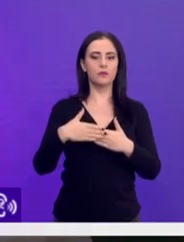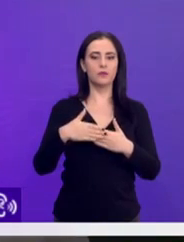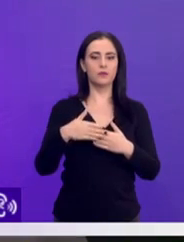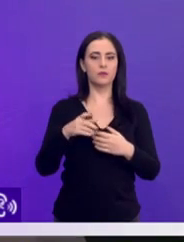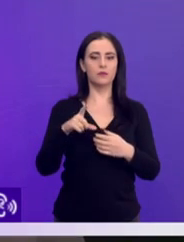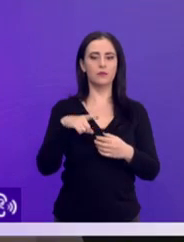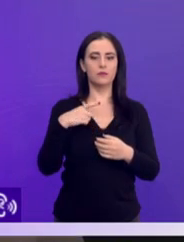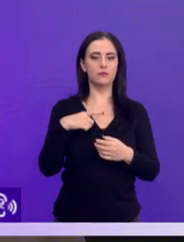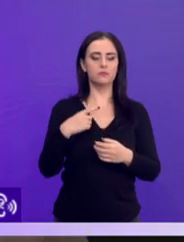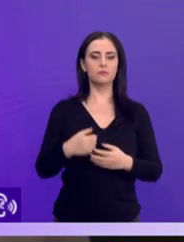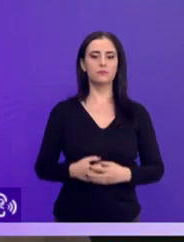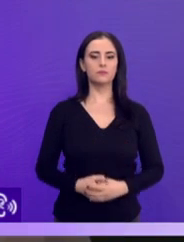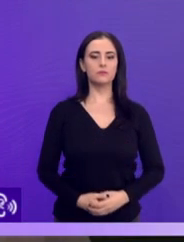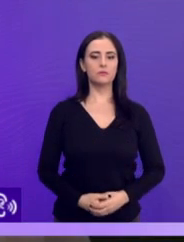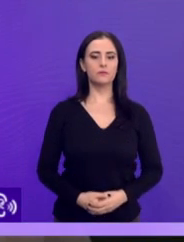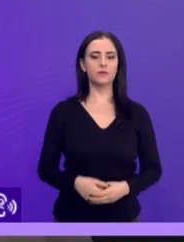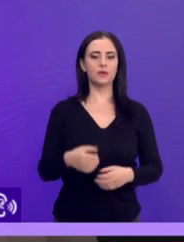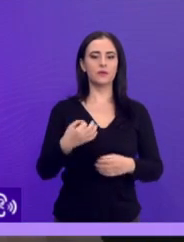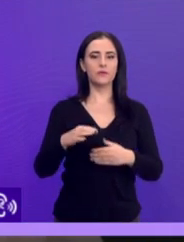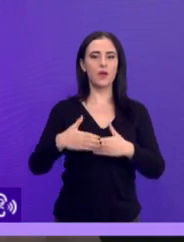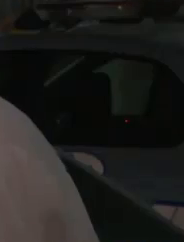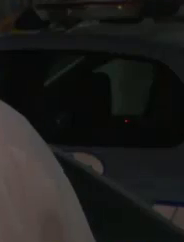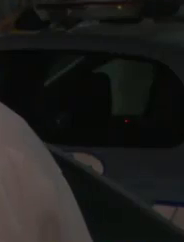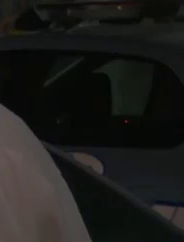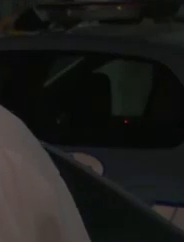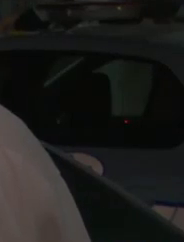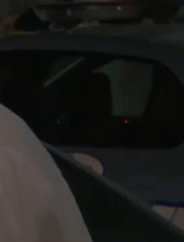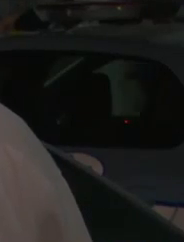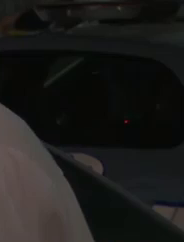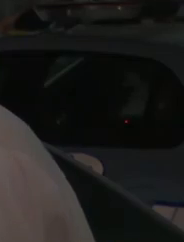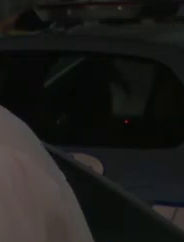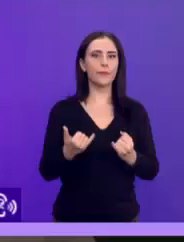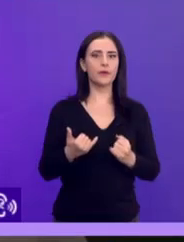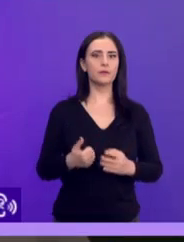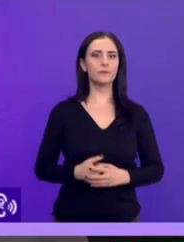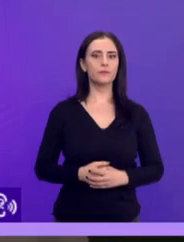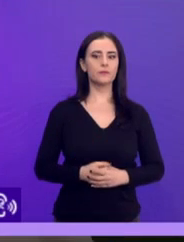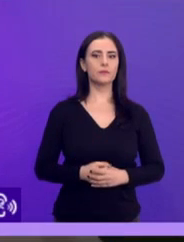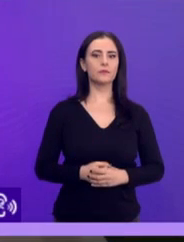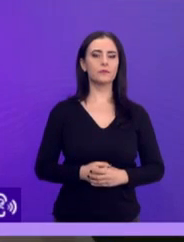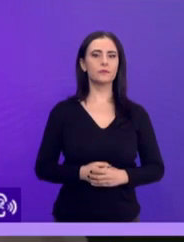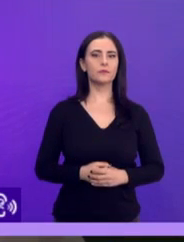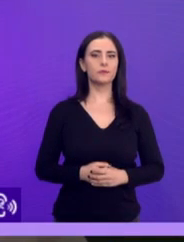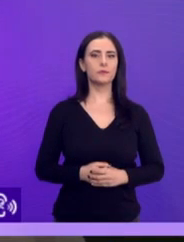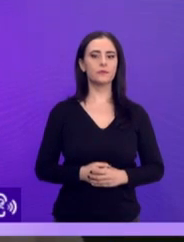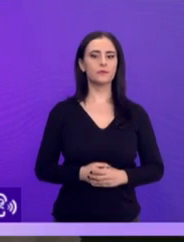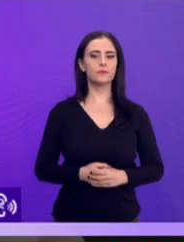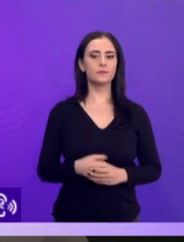al fetei în locația respectivă. Ei sunteți rudă... Tatăl unei